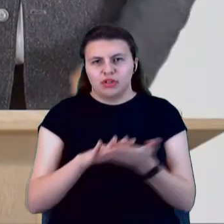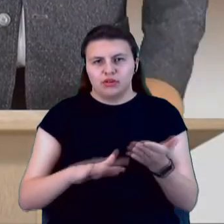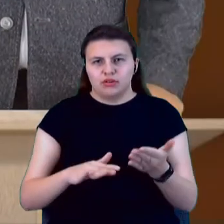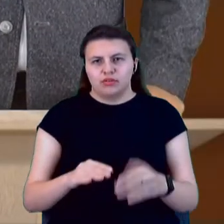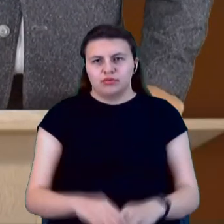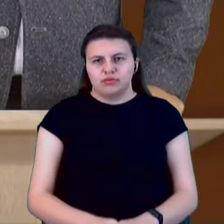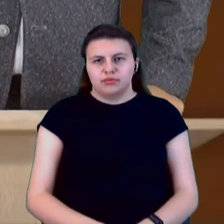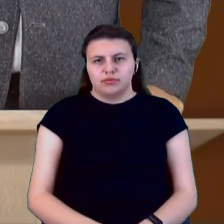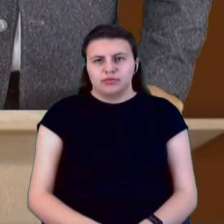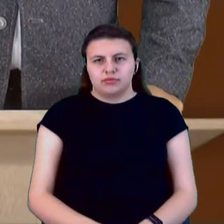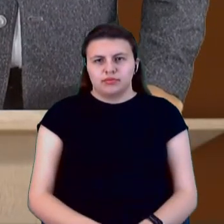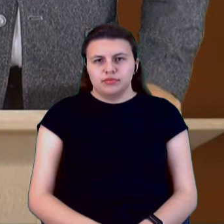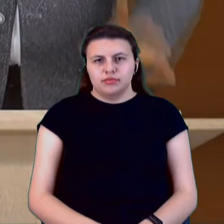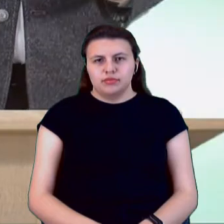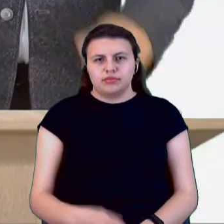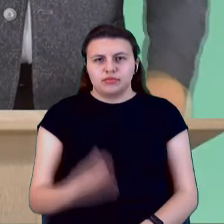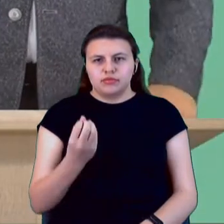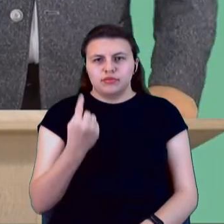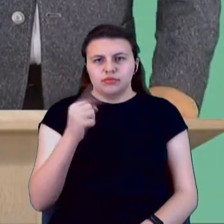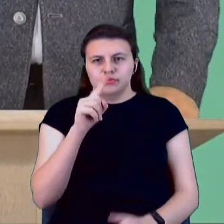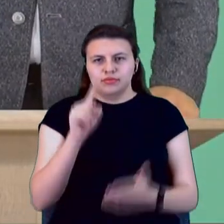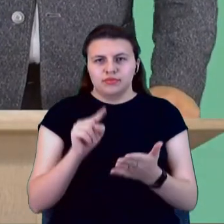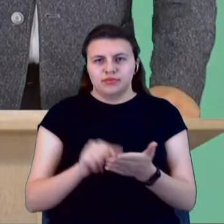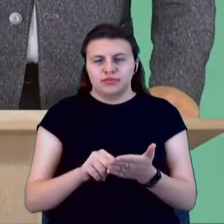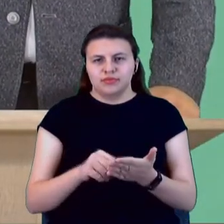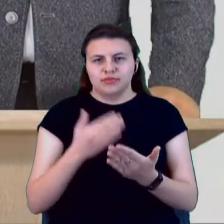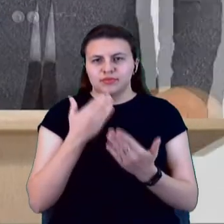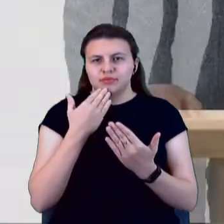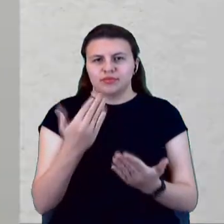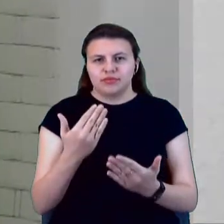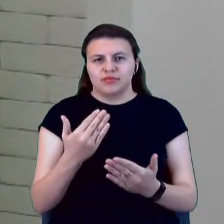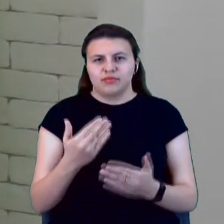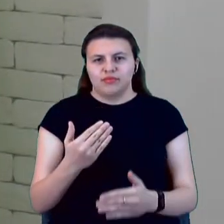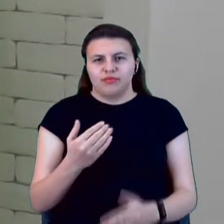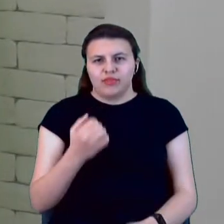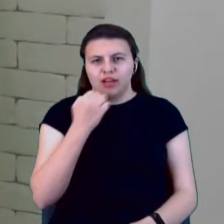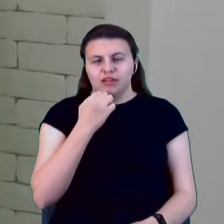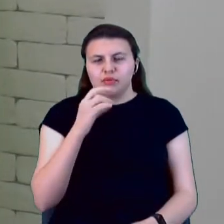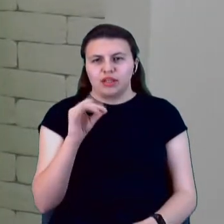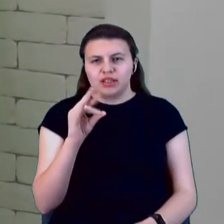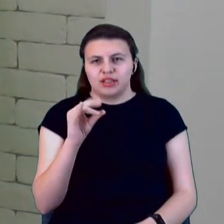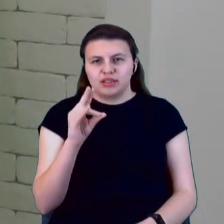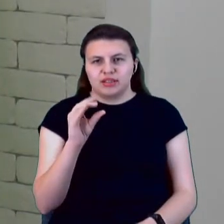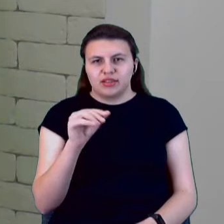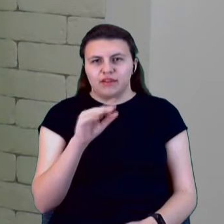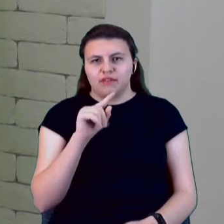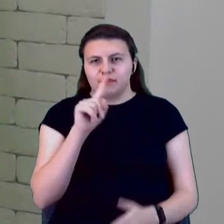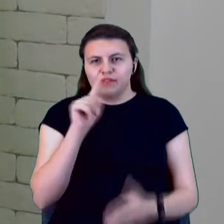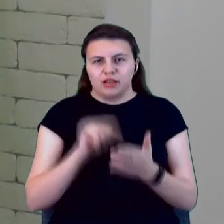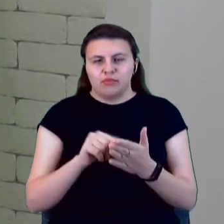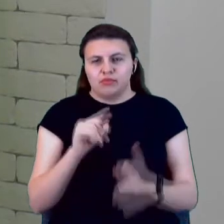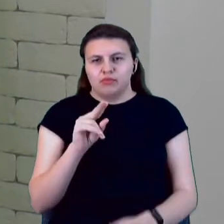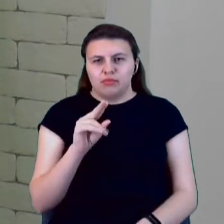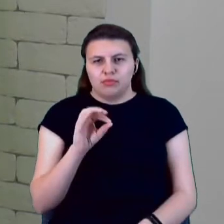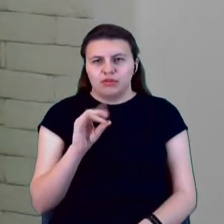одне запитання до вас по вашій передвиборчій програмі. Дякую, пане Денисе, вам за відповідь. Пане Олеже, ще одне запитання до вас. Там